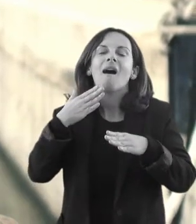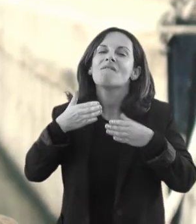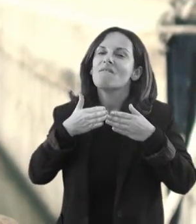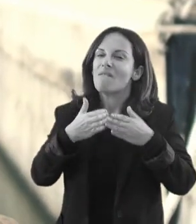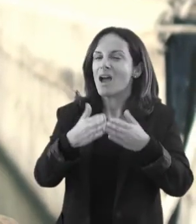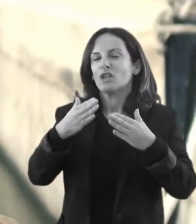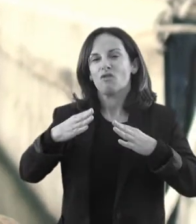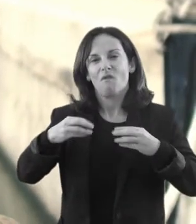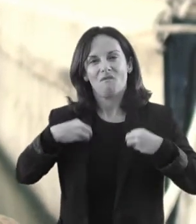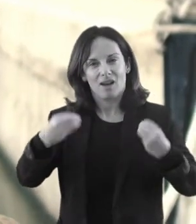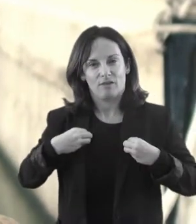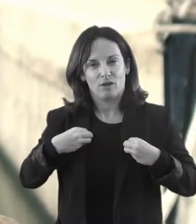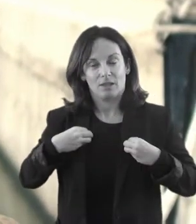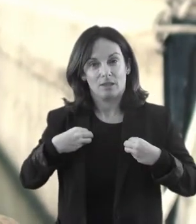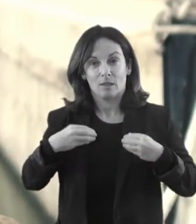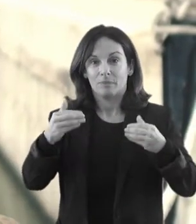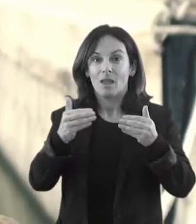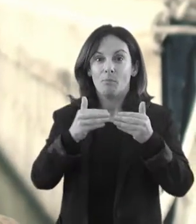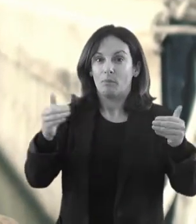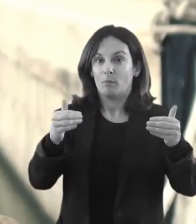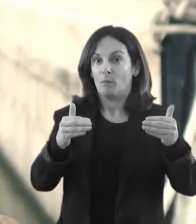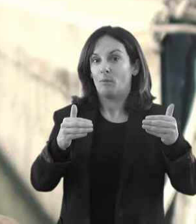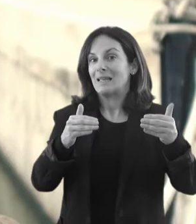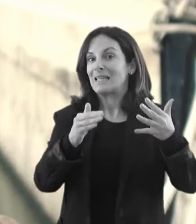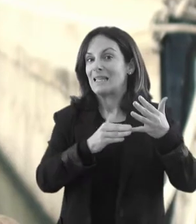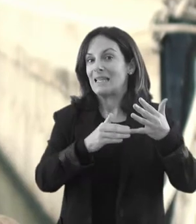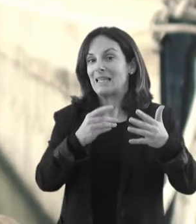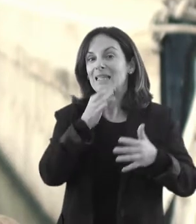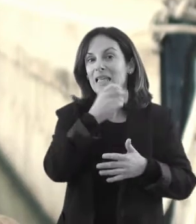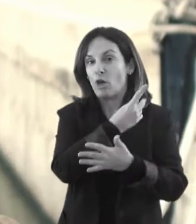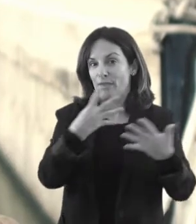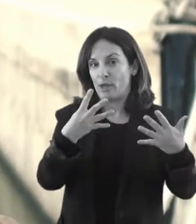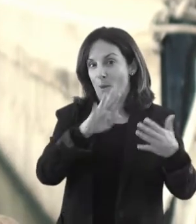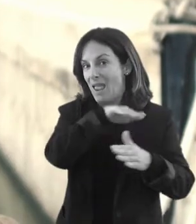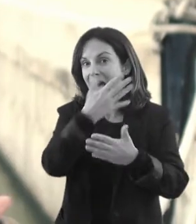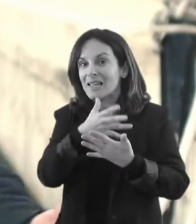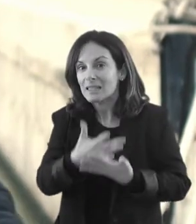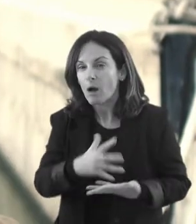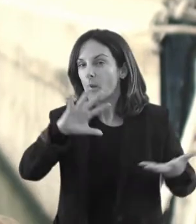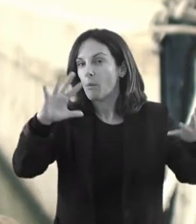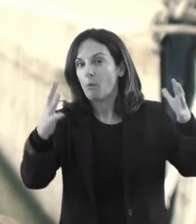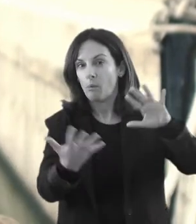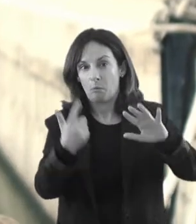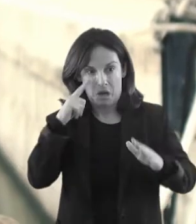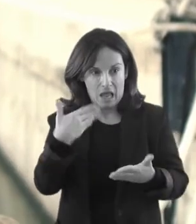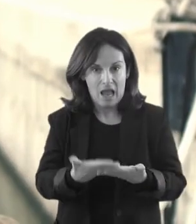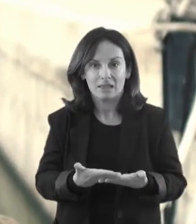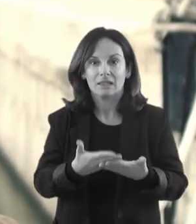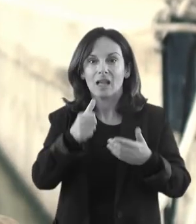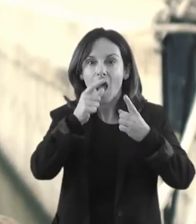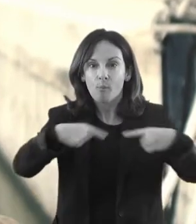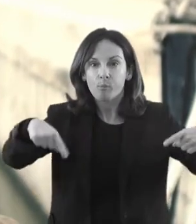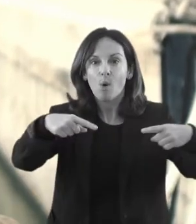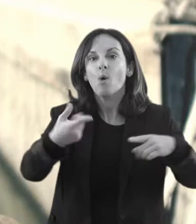des dels finals dels anys del segle XIX fins ara, fins a convertir-se en una indústria que tenim aquí, que